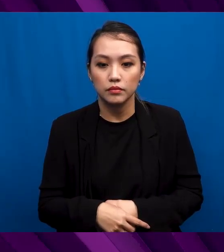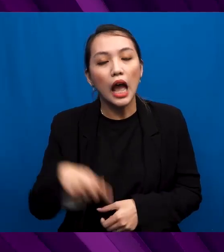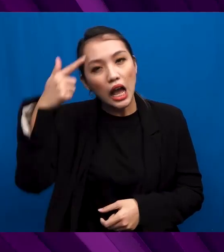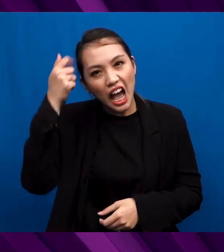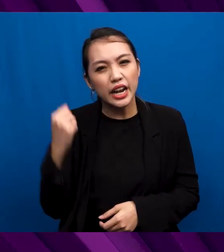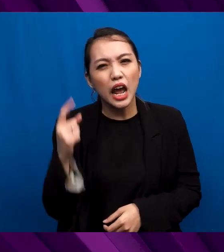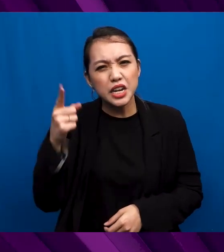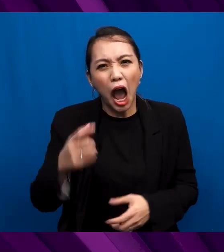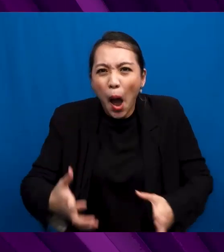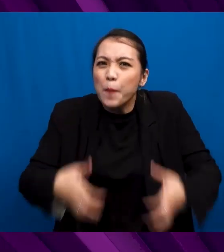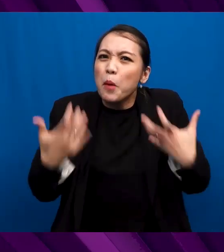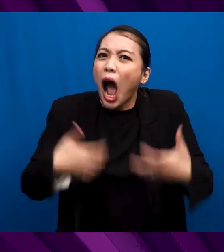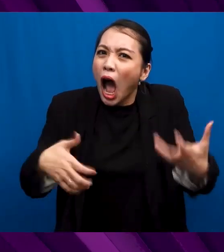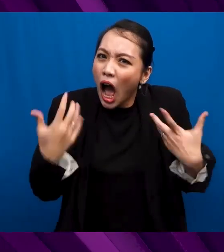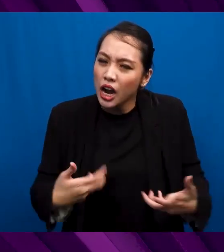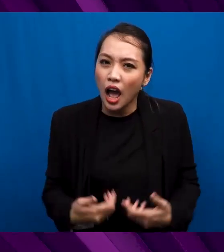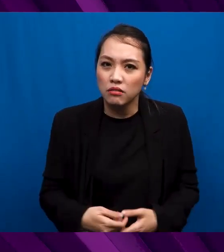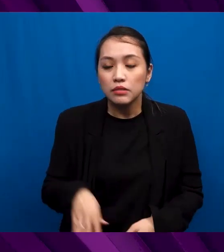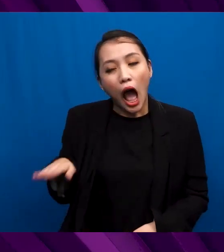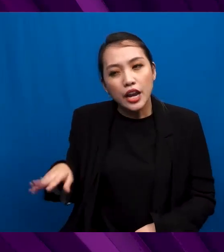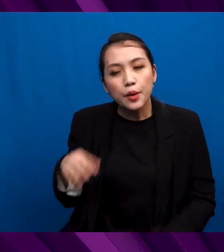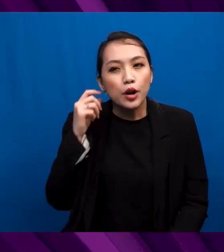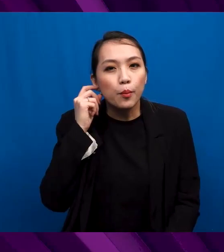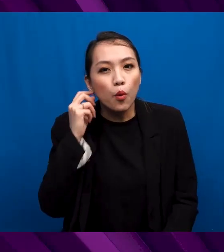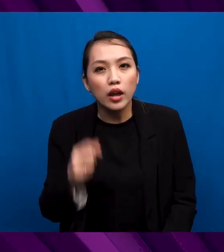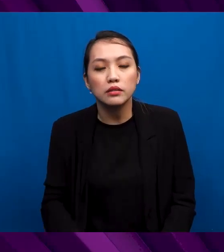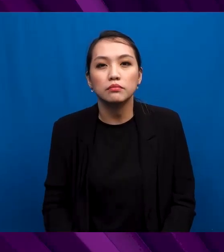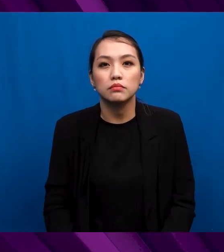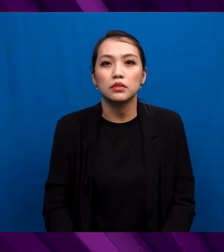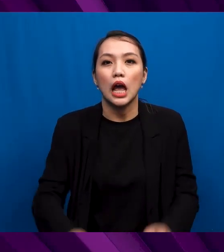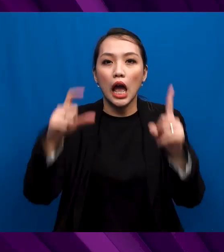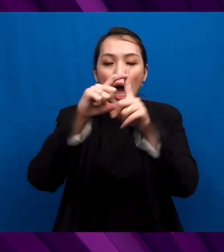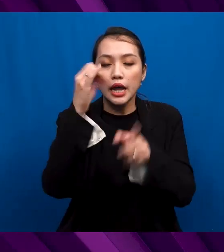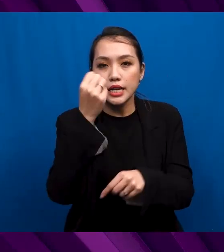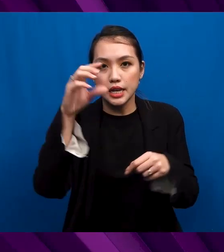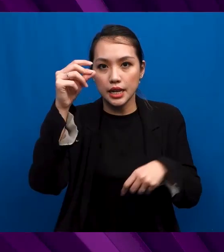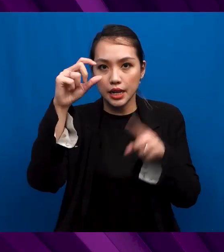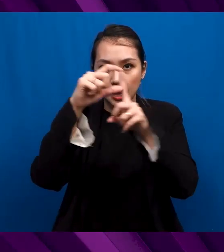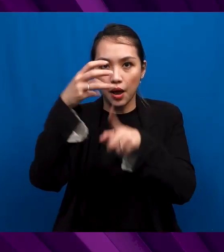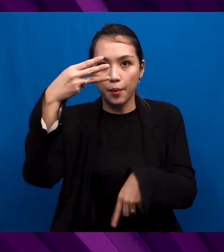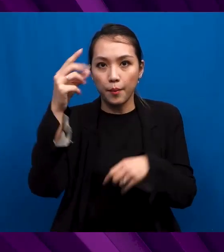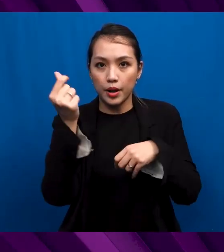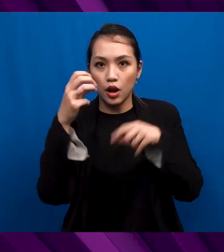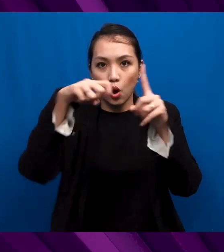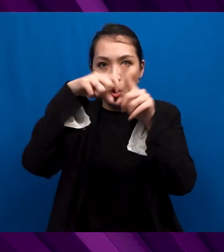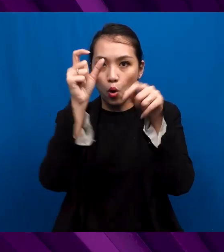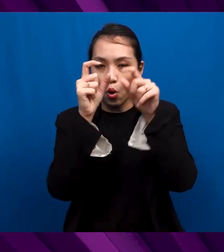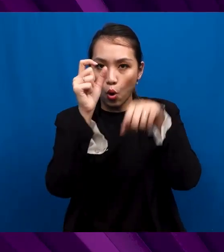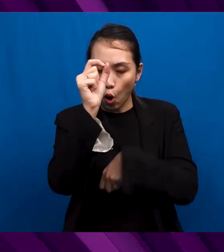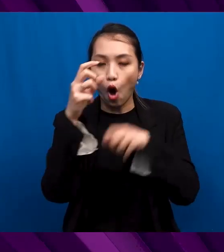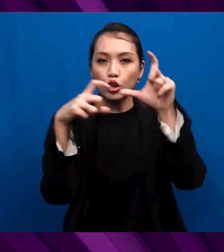dari kampung itu. Dia bunuh satu kampung halaman. Tuhan tidak suka.